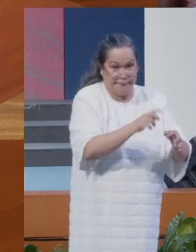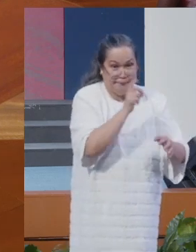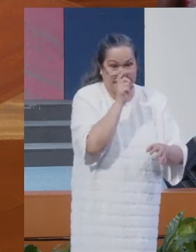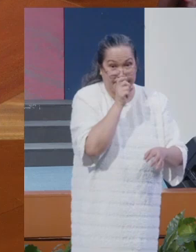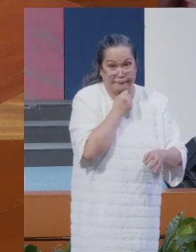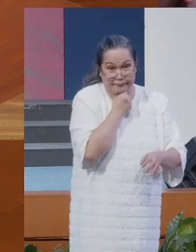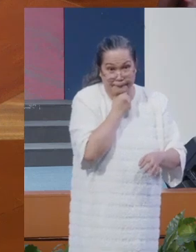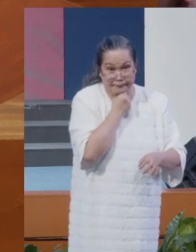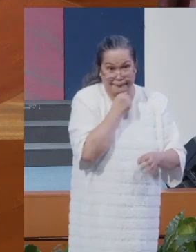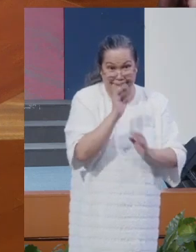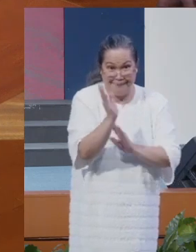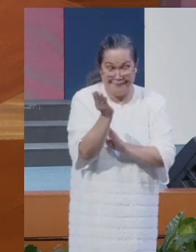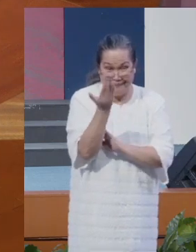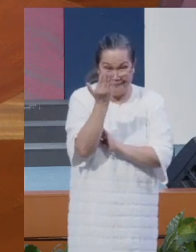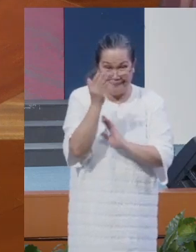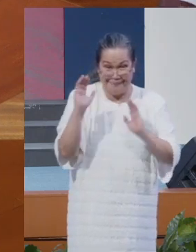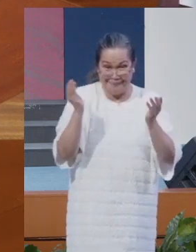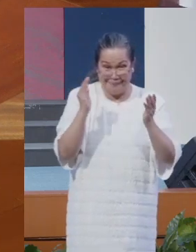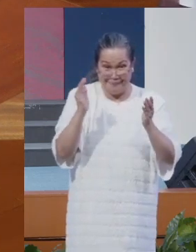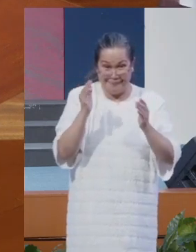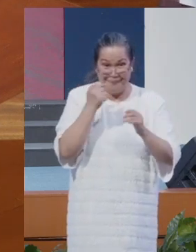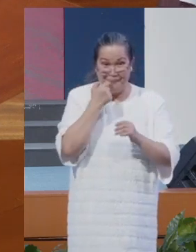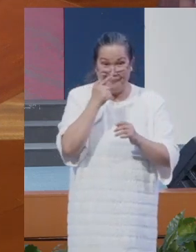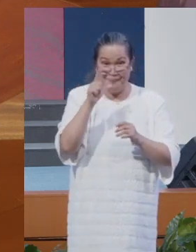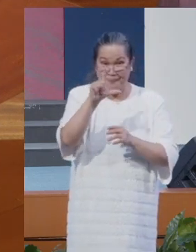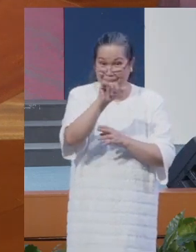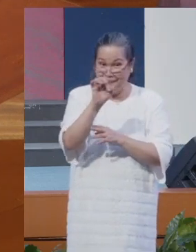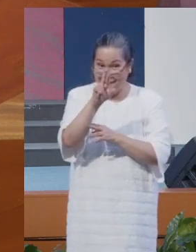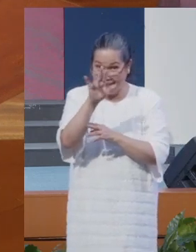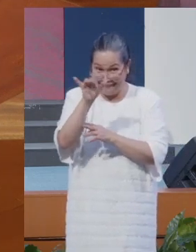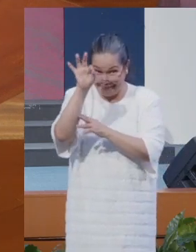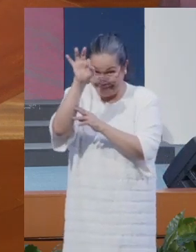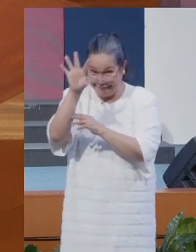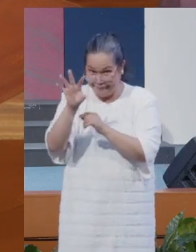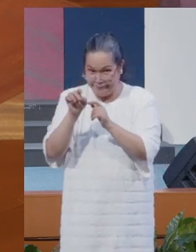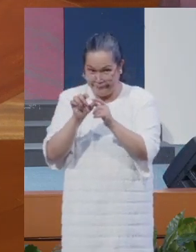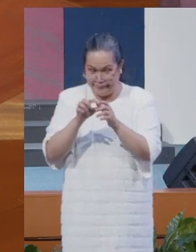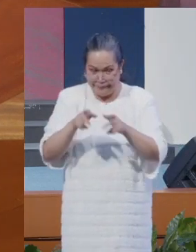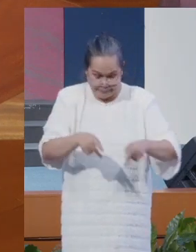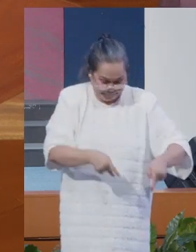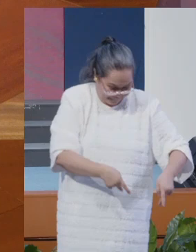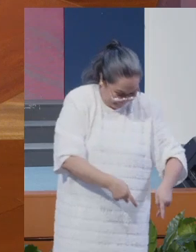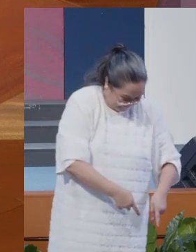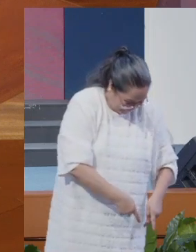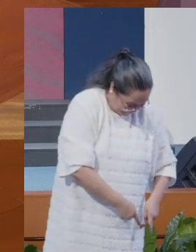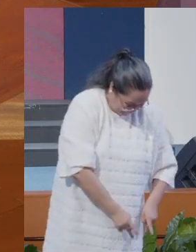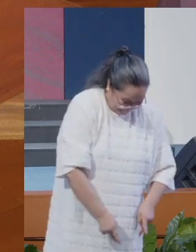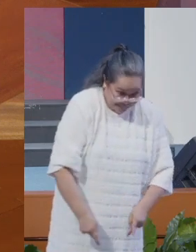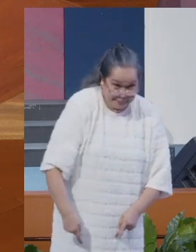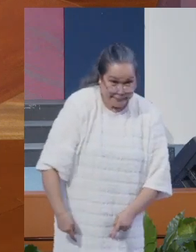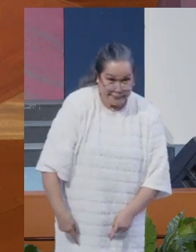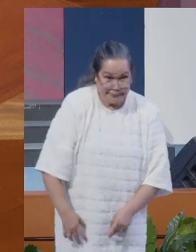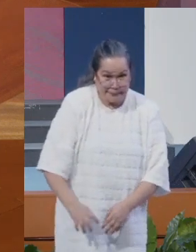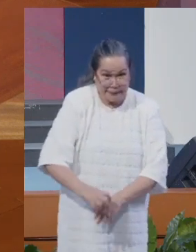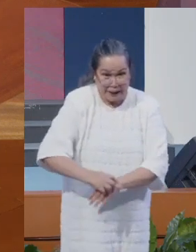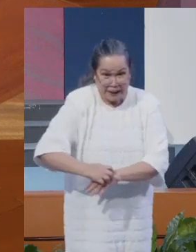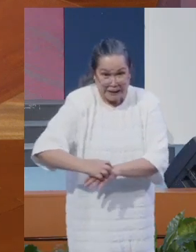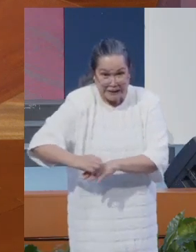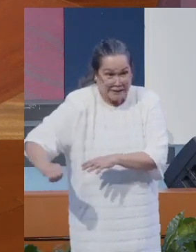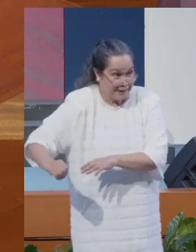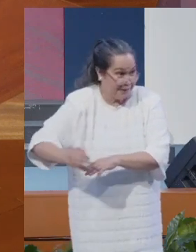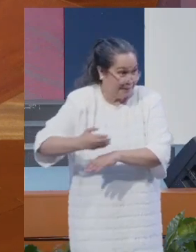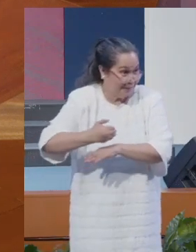pong umaga, ang illustration po ni Pastor Larry dito, yung pantalon na nanisnes, na